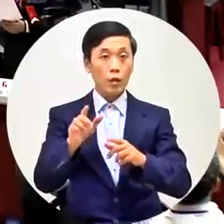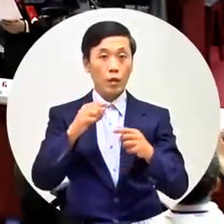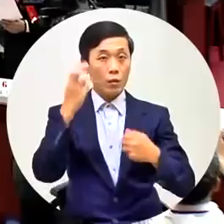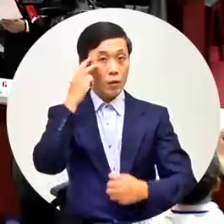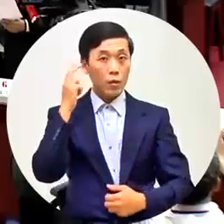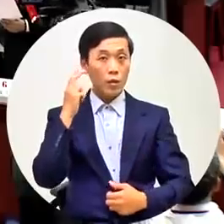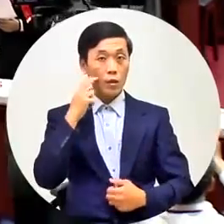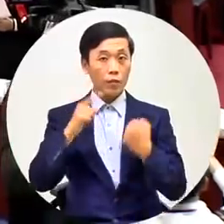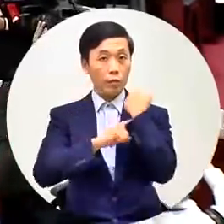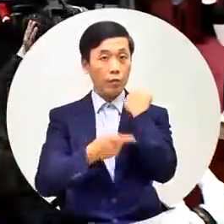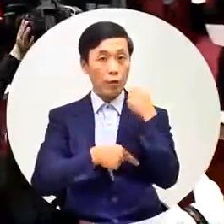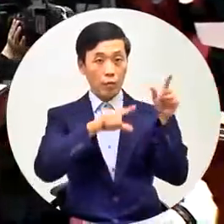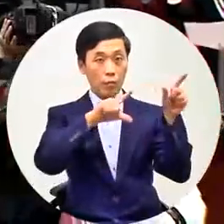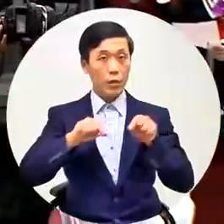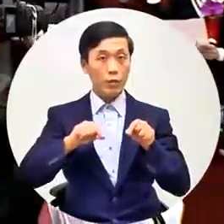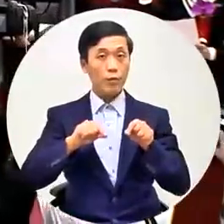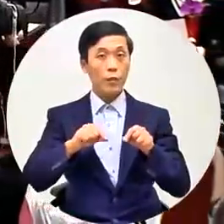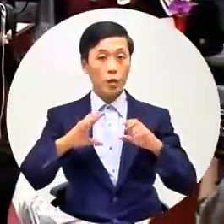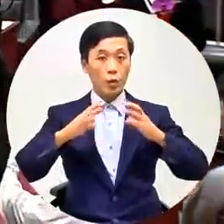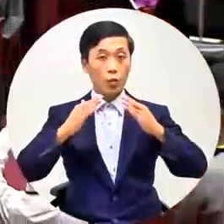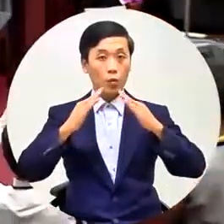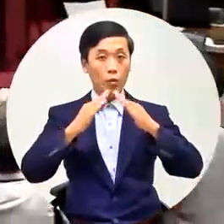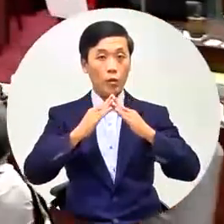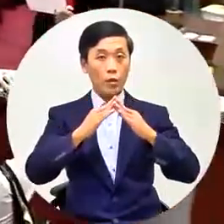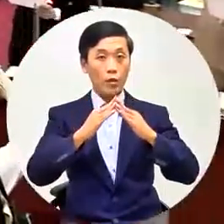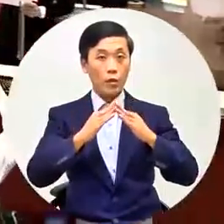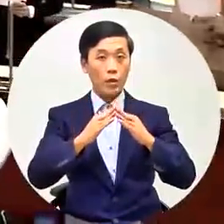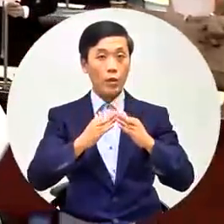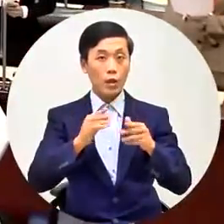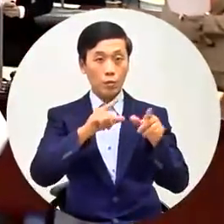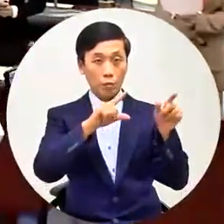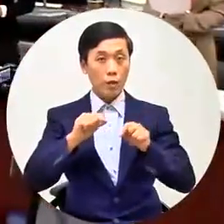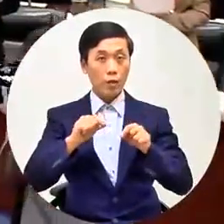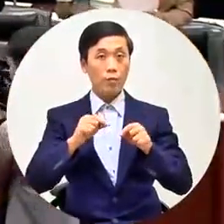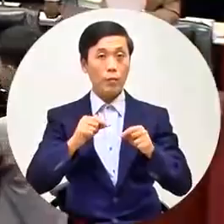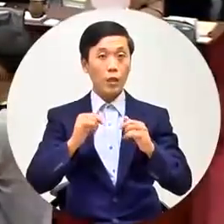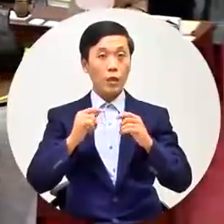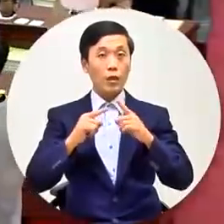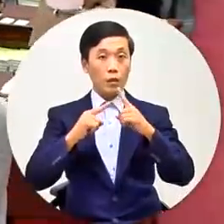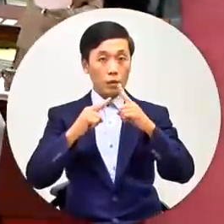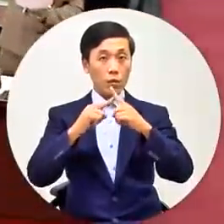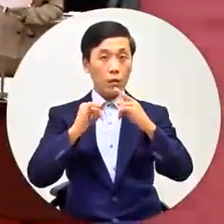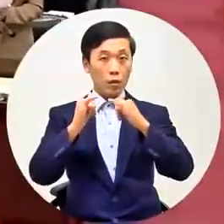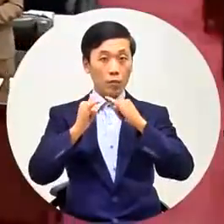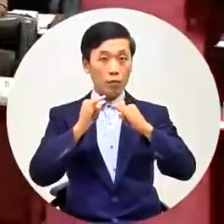效忠国家，代表人民依法行使职权，